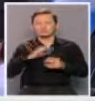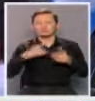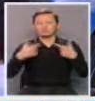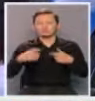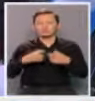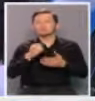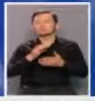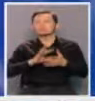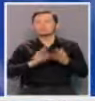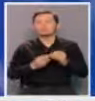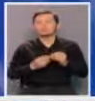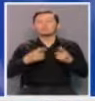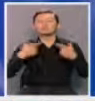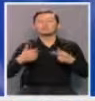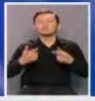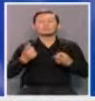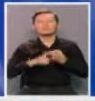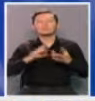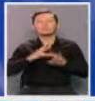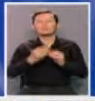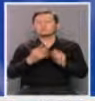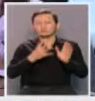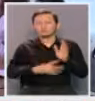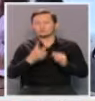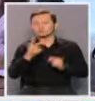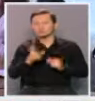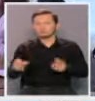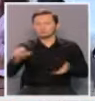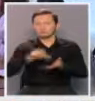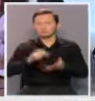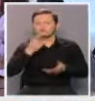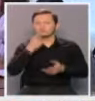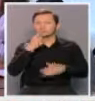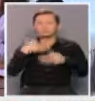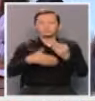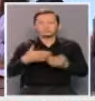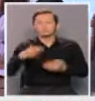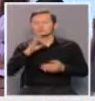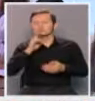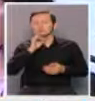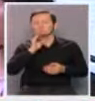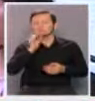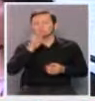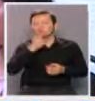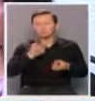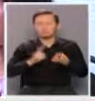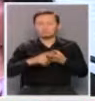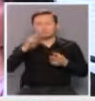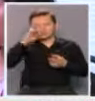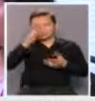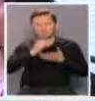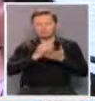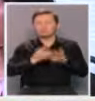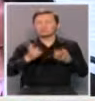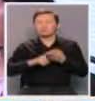жоспарлануда. Жалпы қала бойынша сертификаттық тестілеуге 92 тұлға қатысқан. Тілдерді дамыту мен қолданудың мемлекеттік бағдарламасы аясында қолға